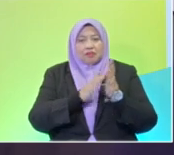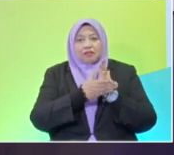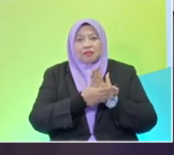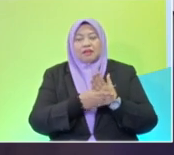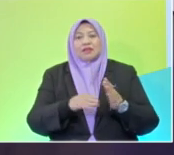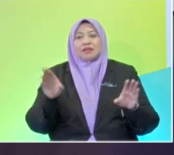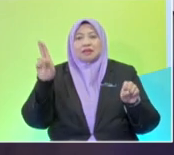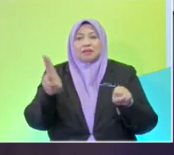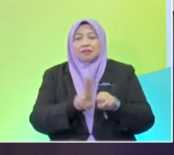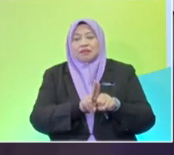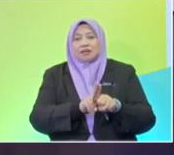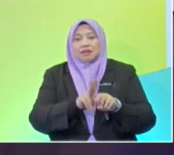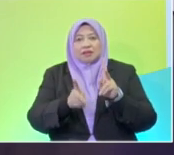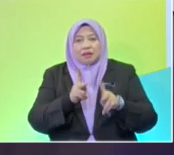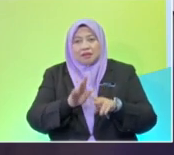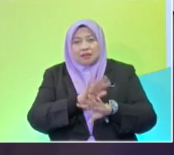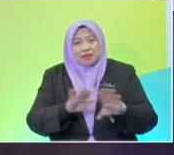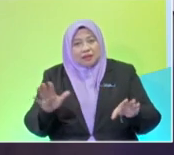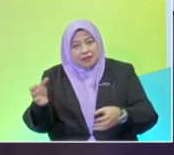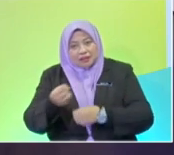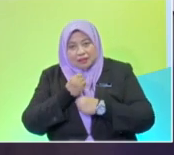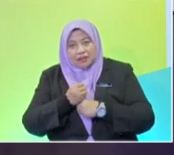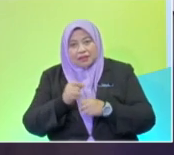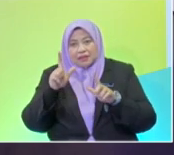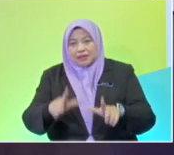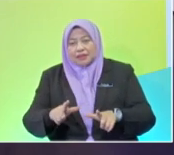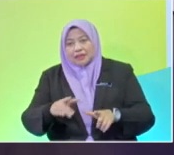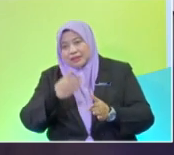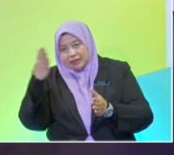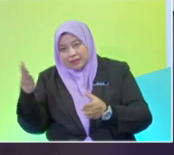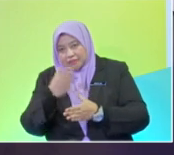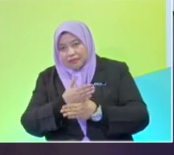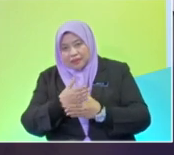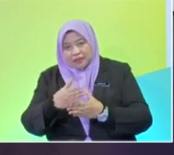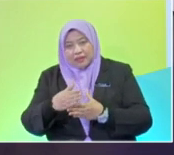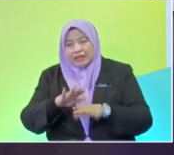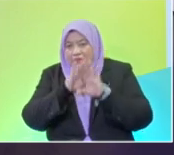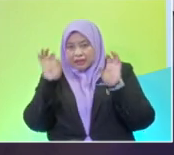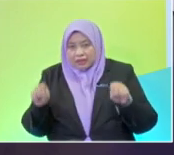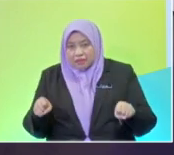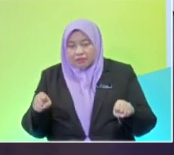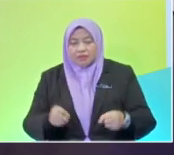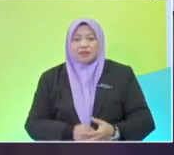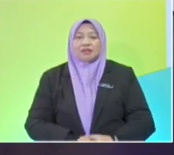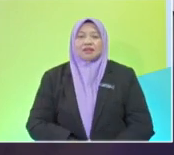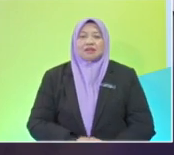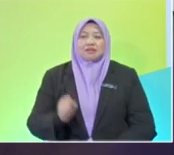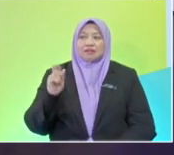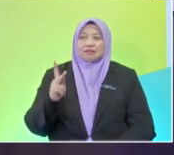kalau tak menarik tak ditarik oleh magnet Letakkan di sini tak ditarik oleh nenek Oke